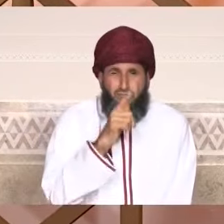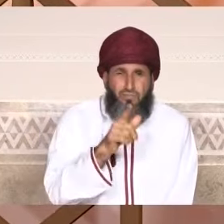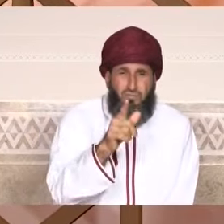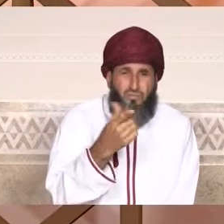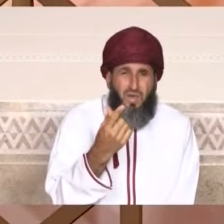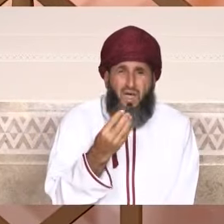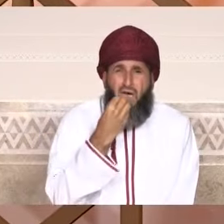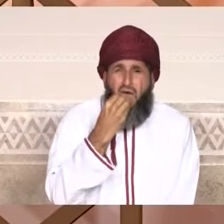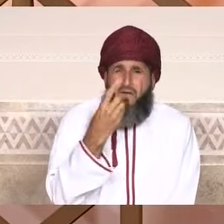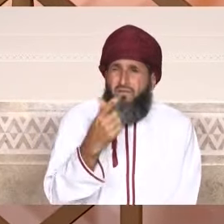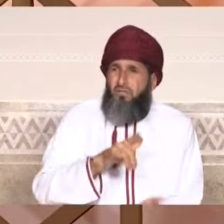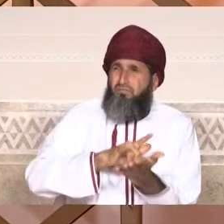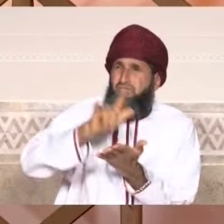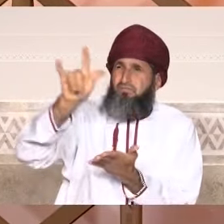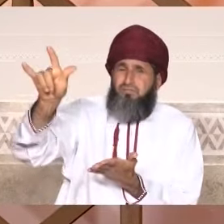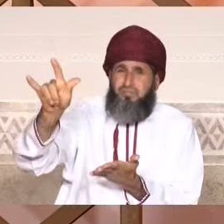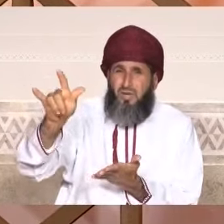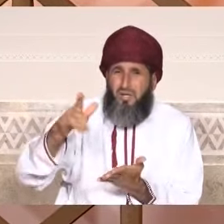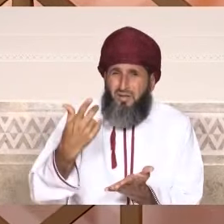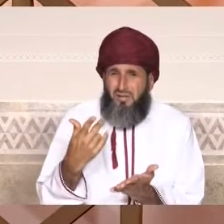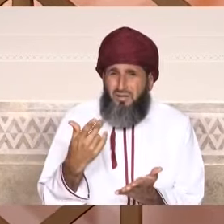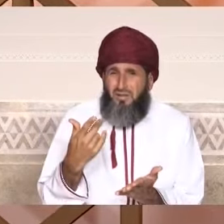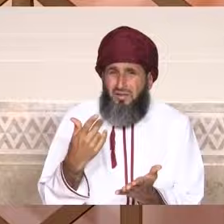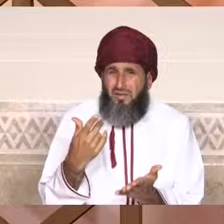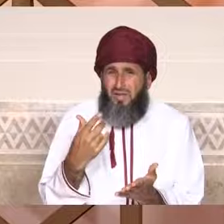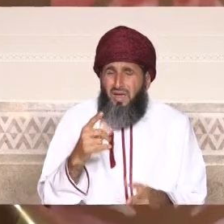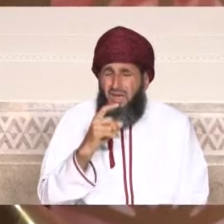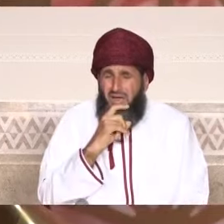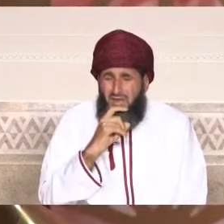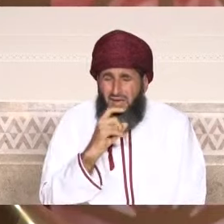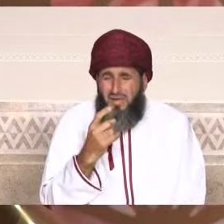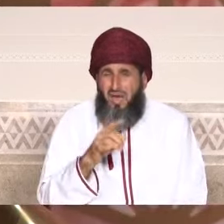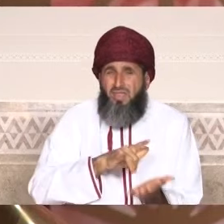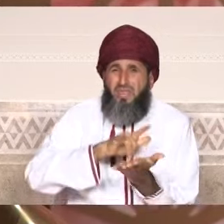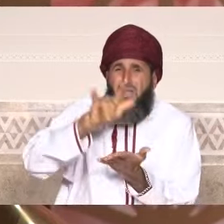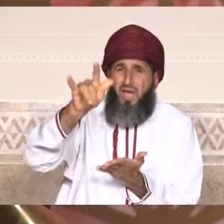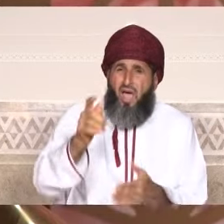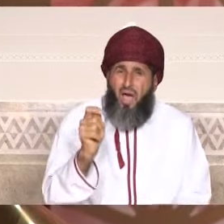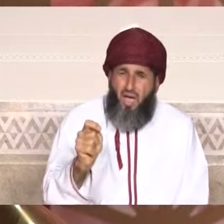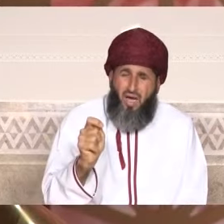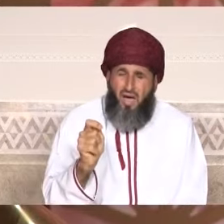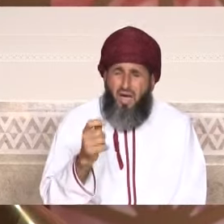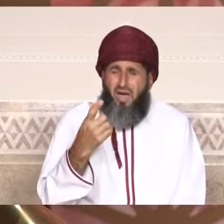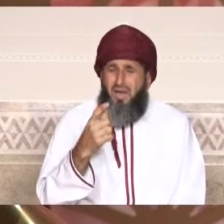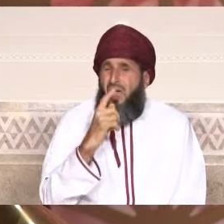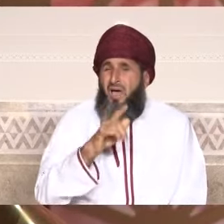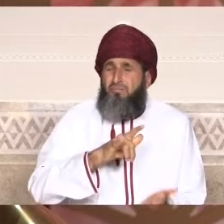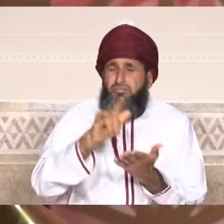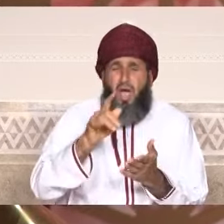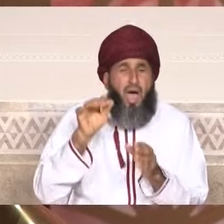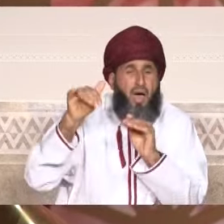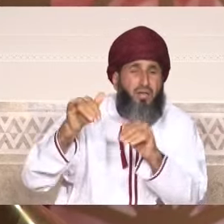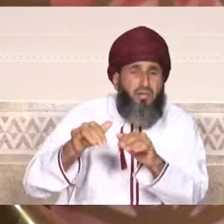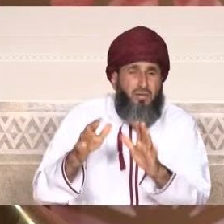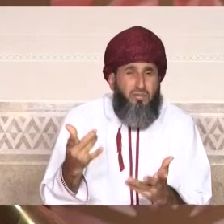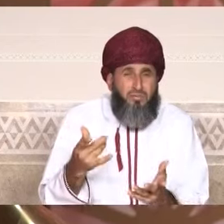السفر يعني هي مرتبطة بالمشقة، هي المشقة عن السفر؟ السفر الأصل فيها أنها السفر، نعم، ولكن